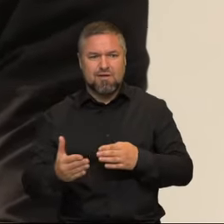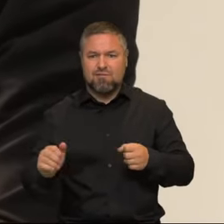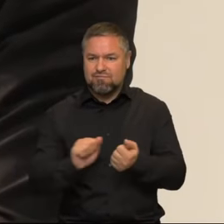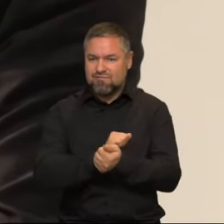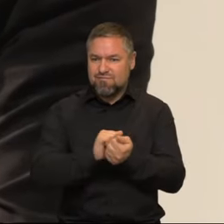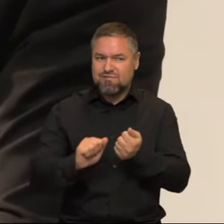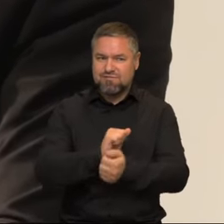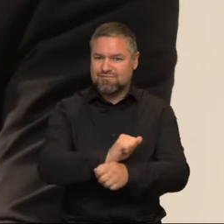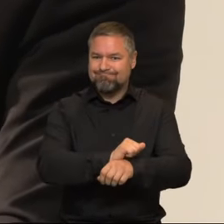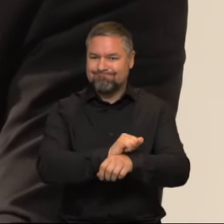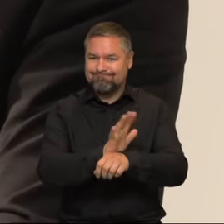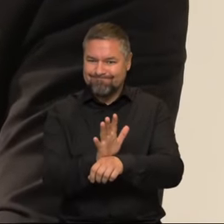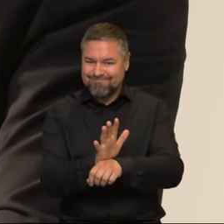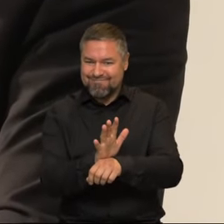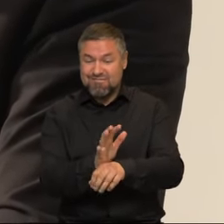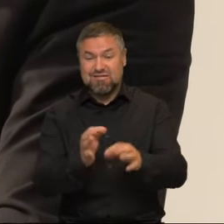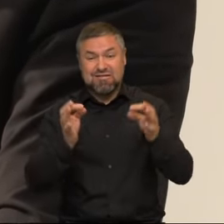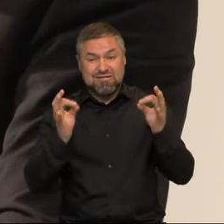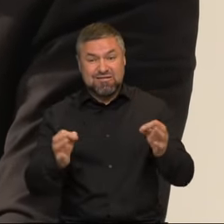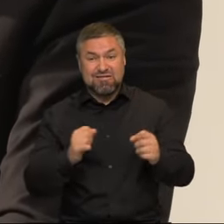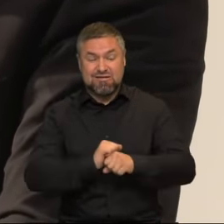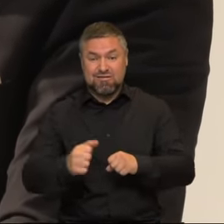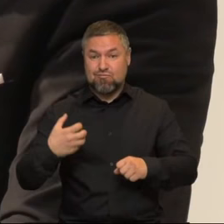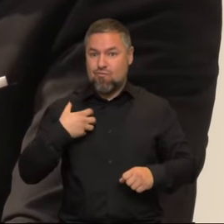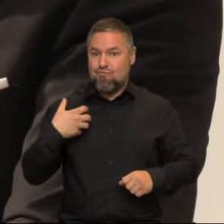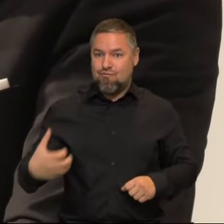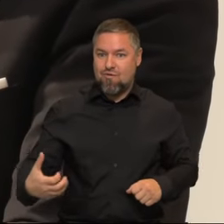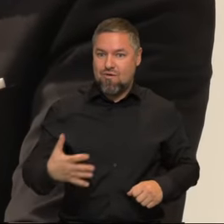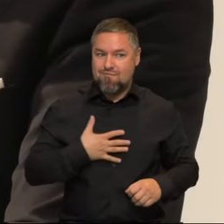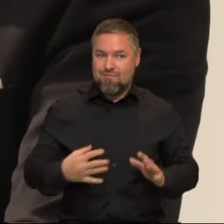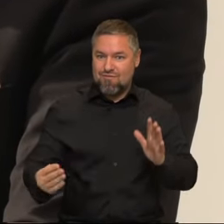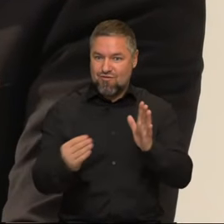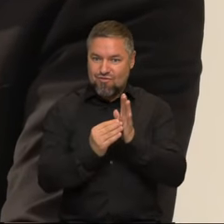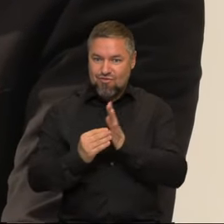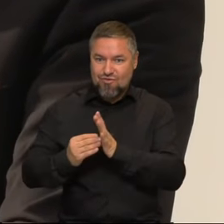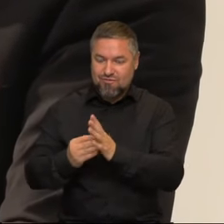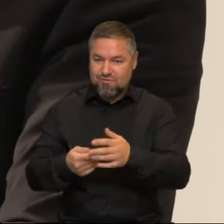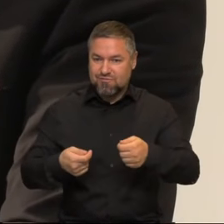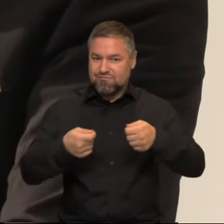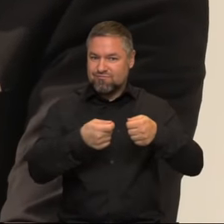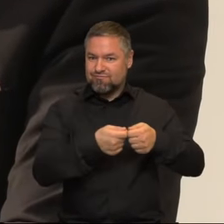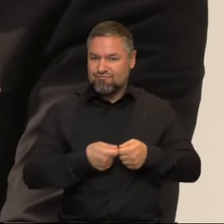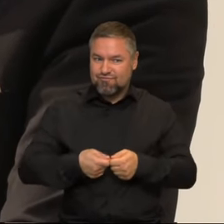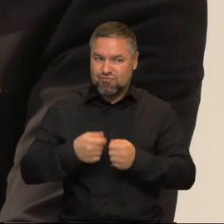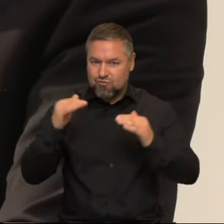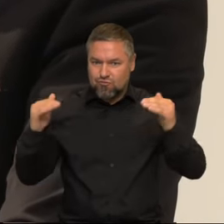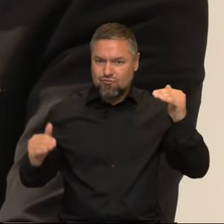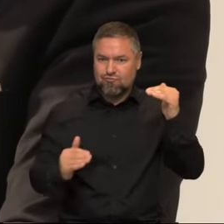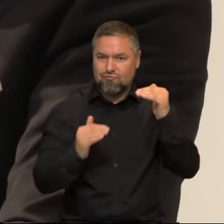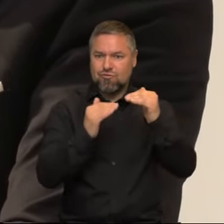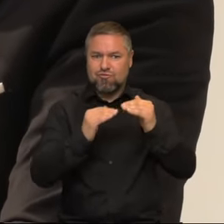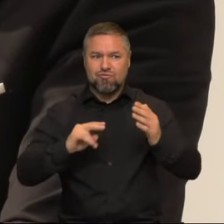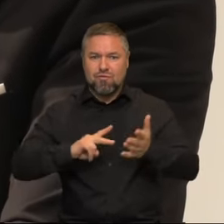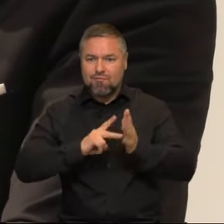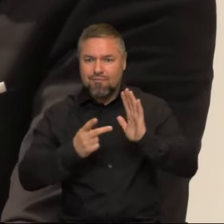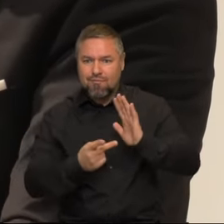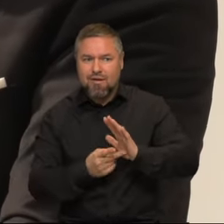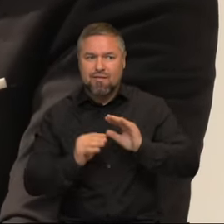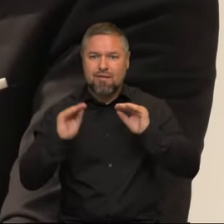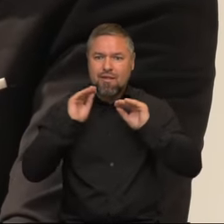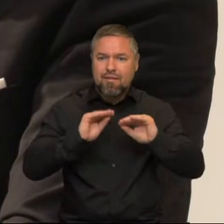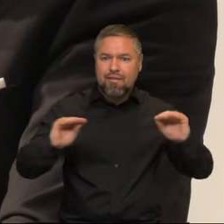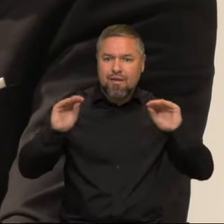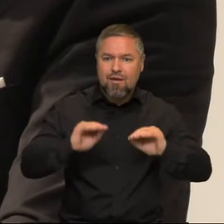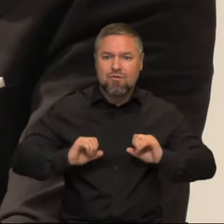z pandemią. Dziś jesteśmy bogaci o różnorodne doświadczenia związane z koniecznością dostosowania organizacji dydaktyki